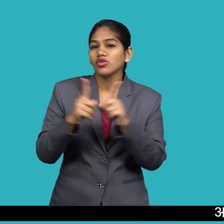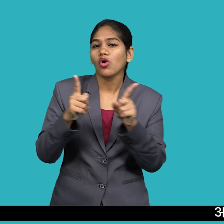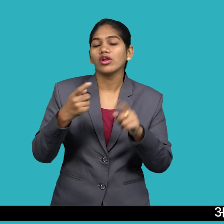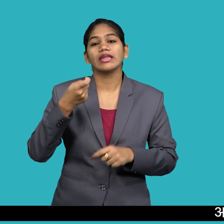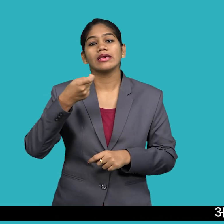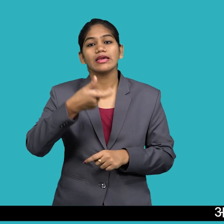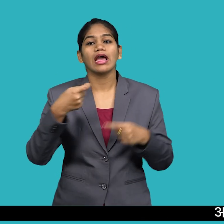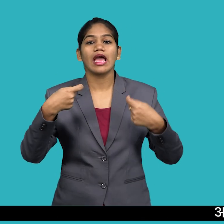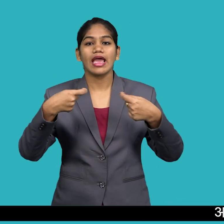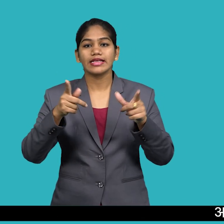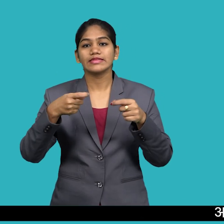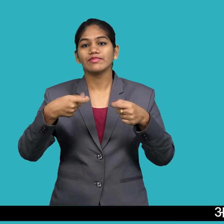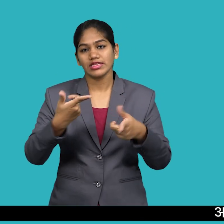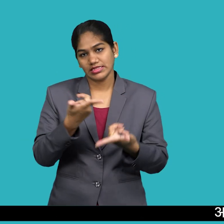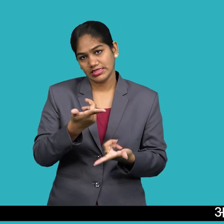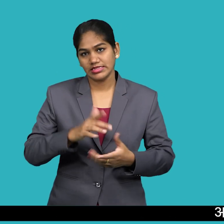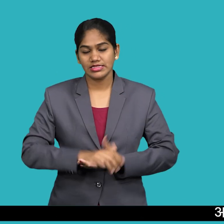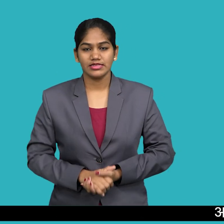आवश्यक असते.